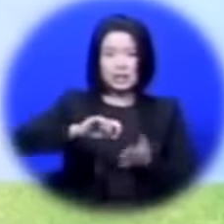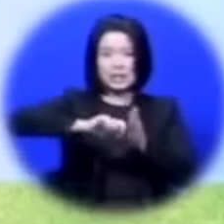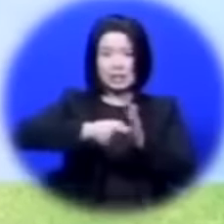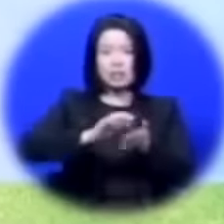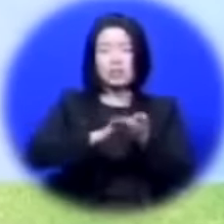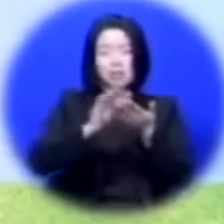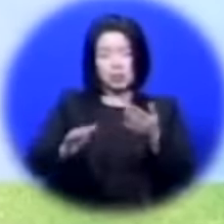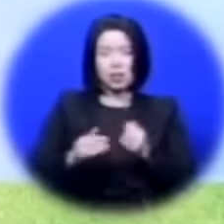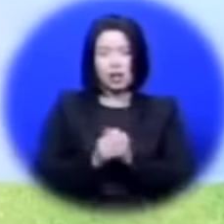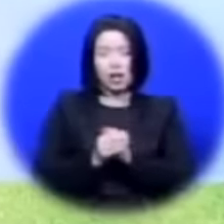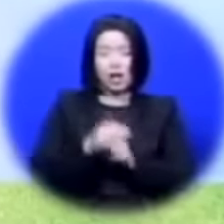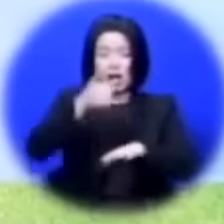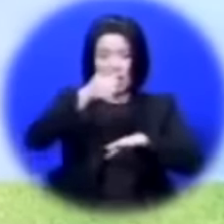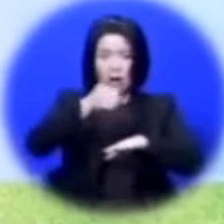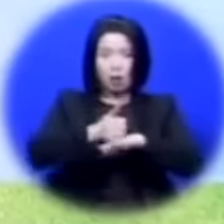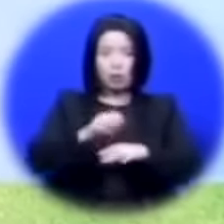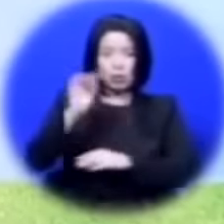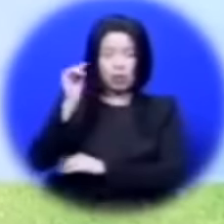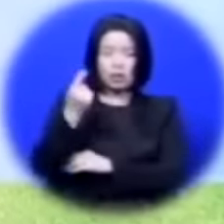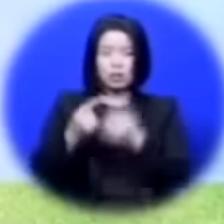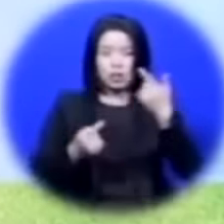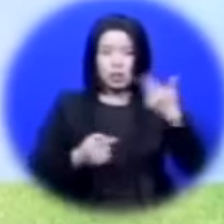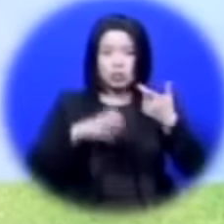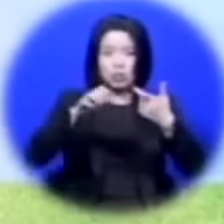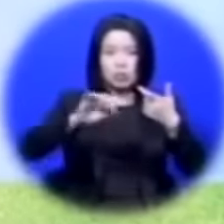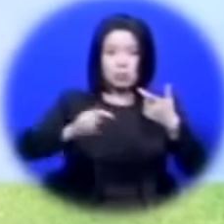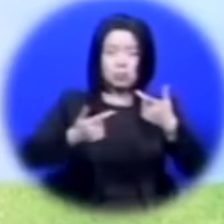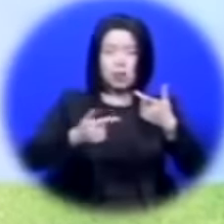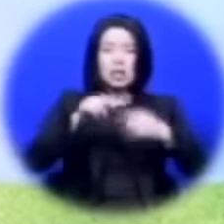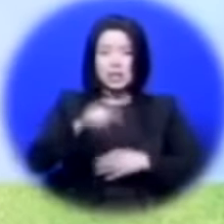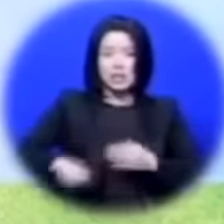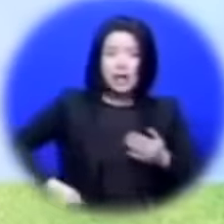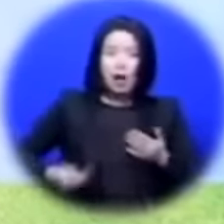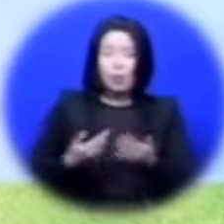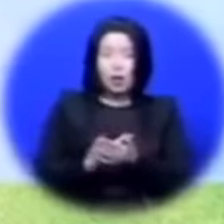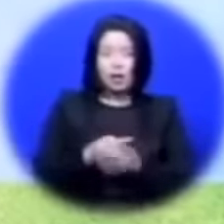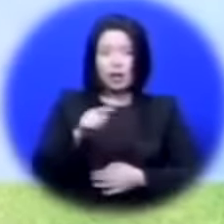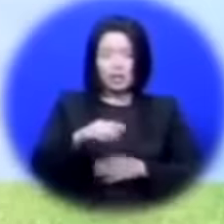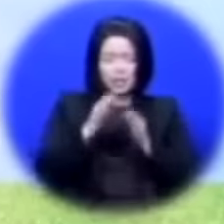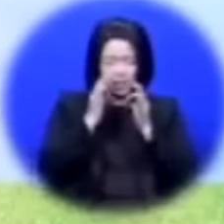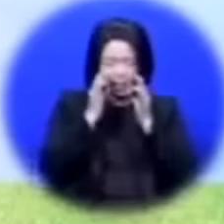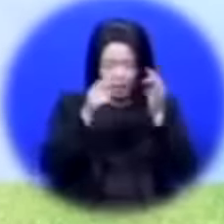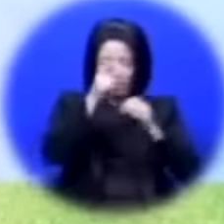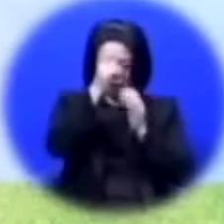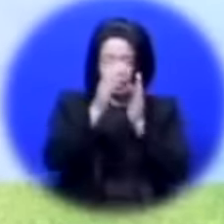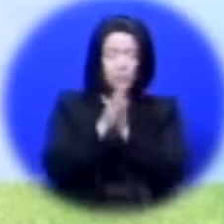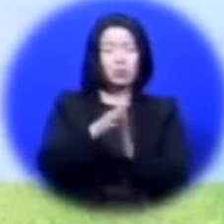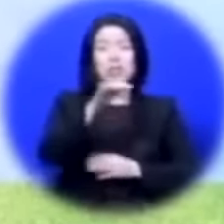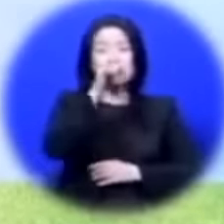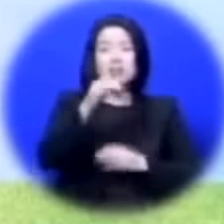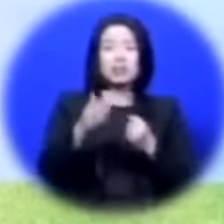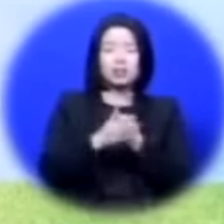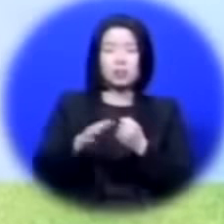결국 다이 60편 시편 60편의이 회개와이 절 도가